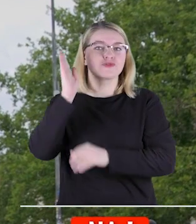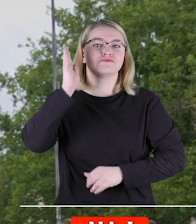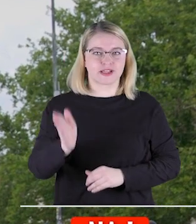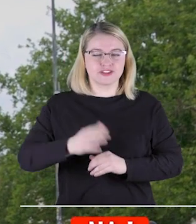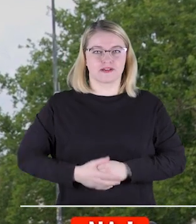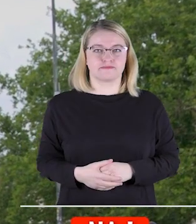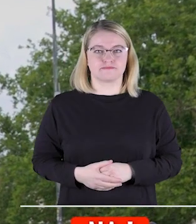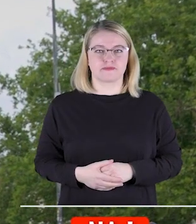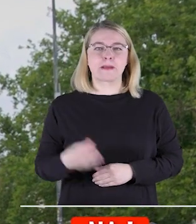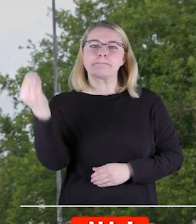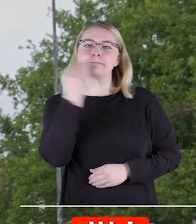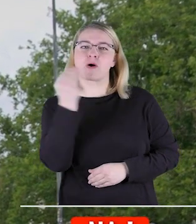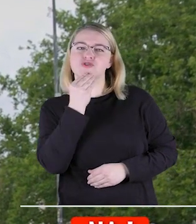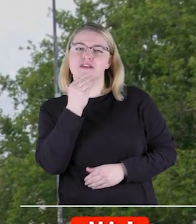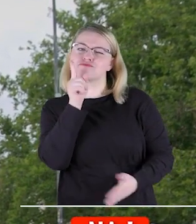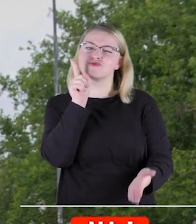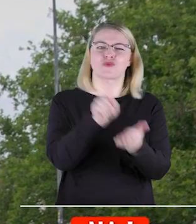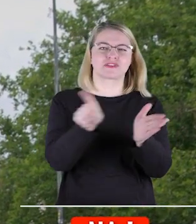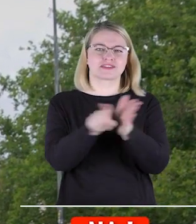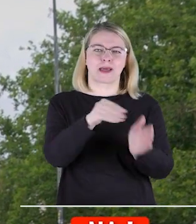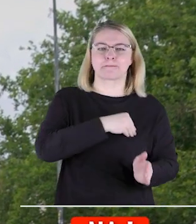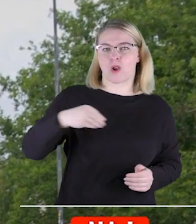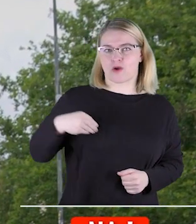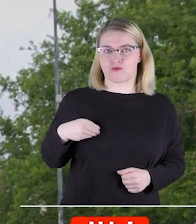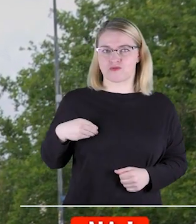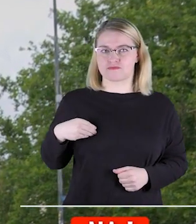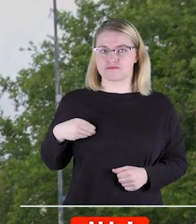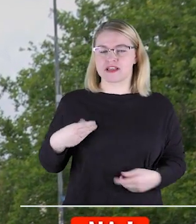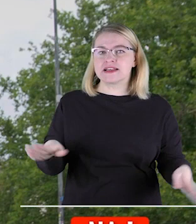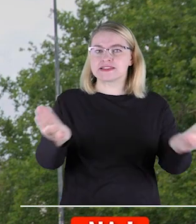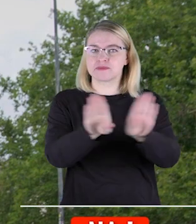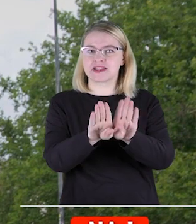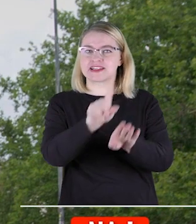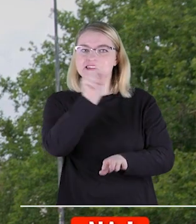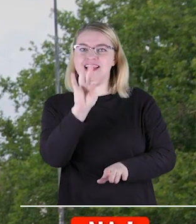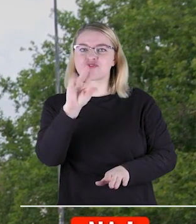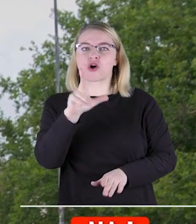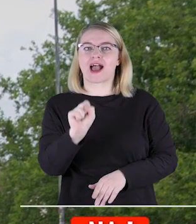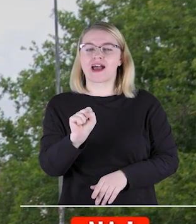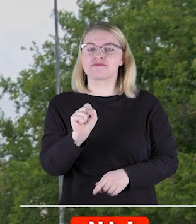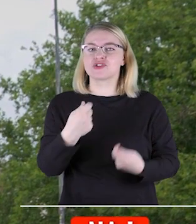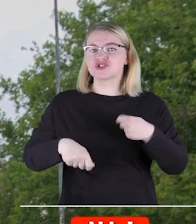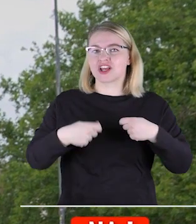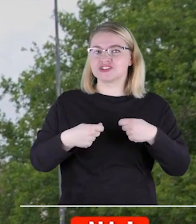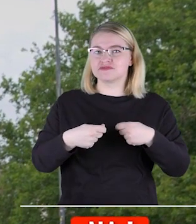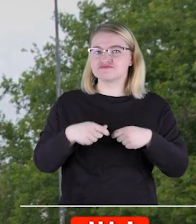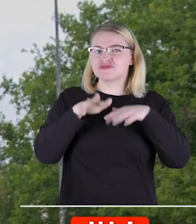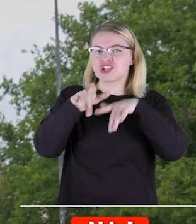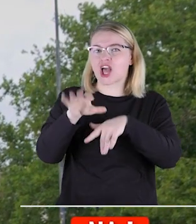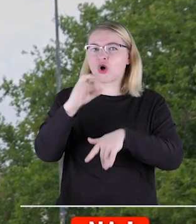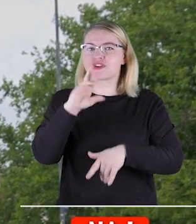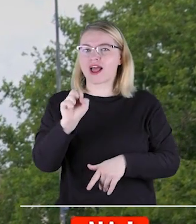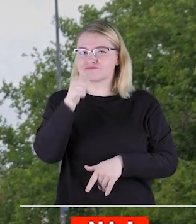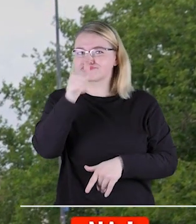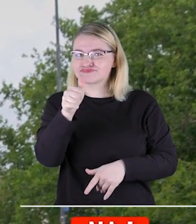serwisie. Bałtyk. Wielki sukces Polaków. Zakop Zatoki Szczecińskiej uniemożliwi wpadanie Odry